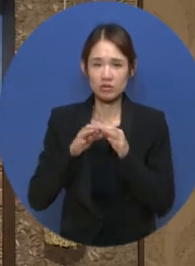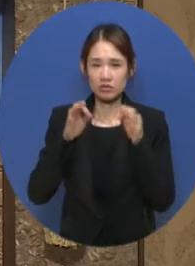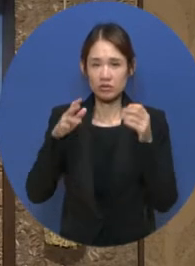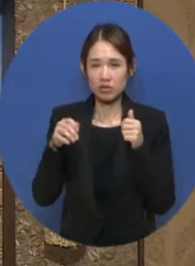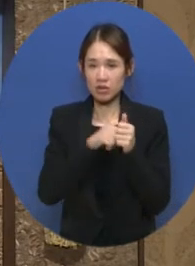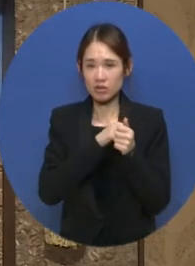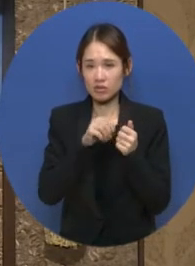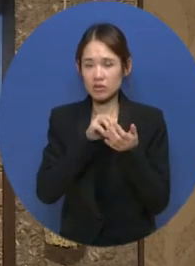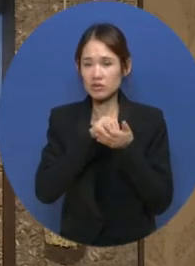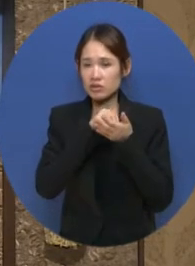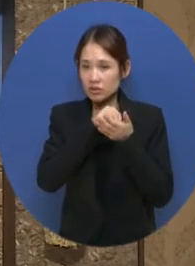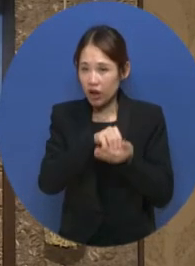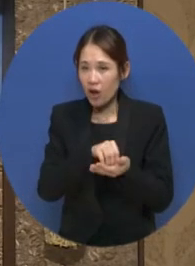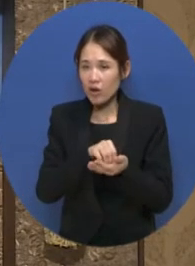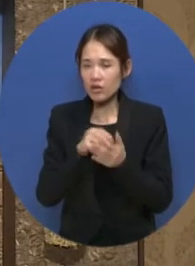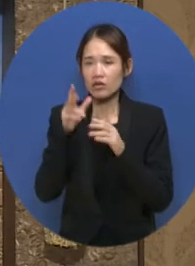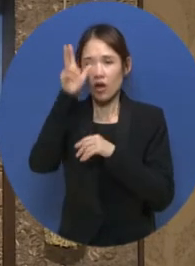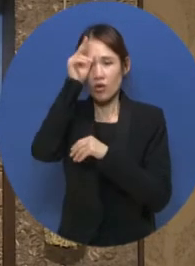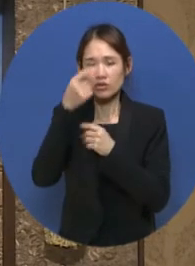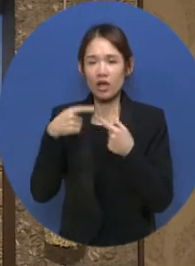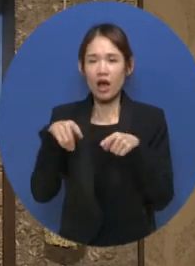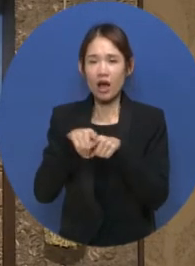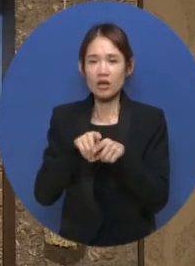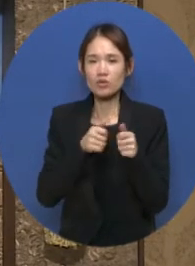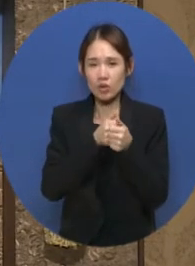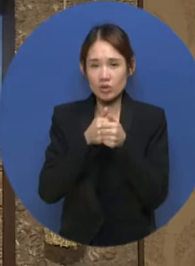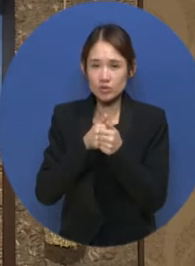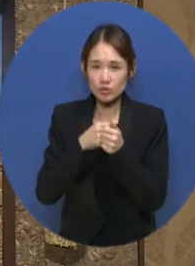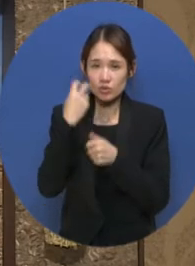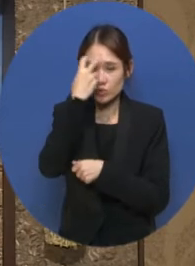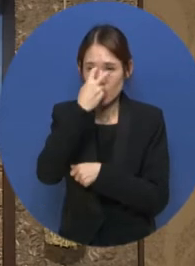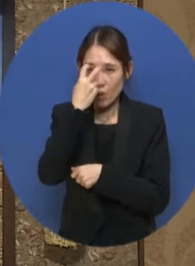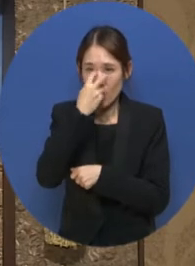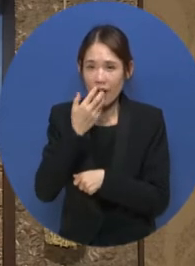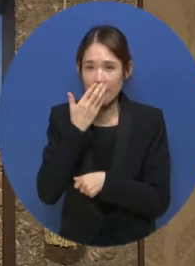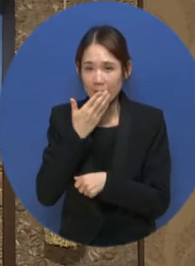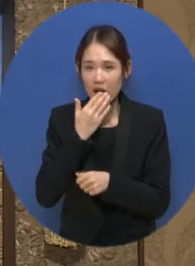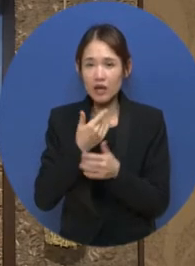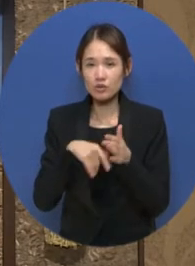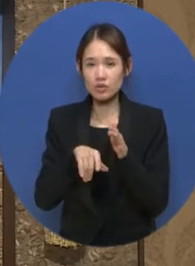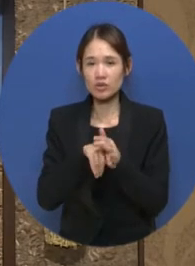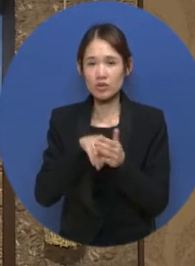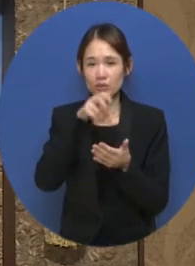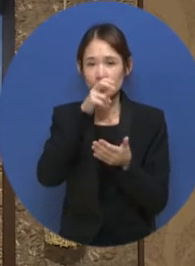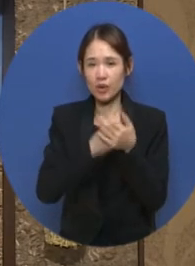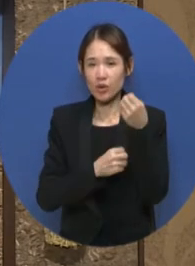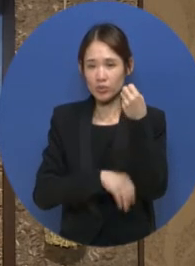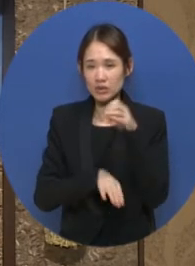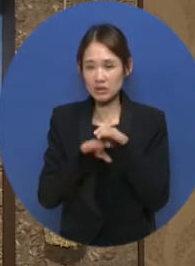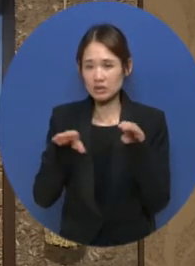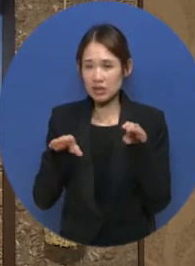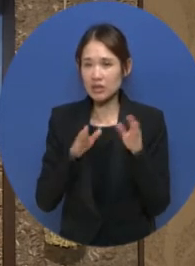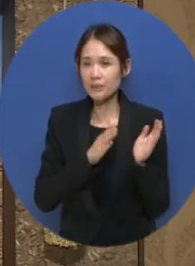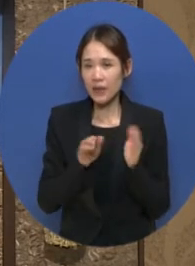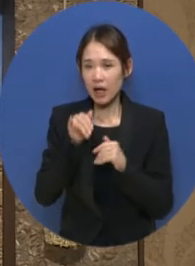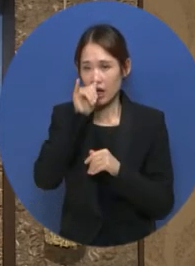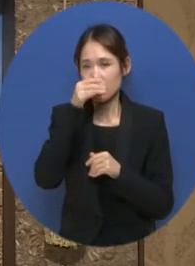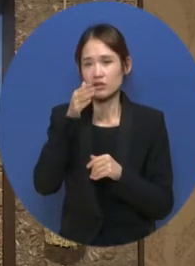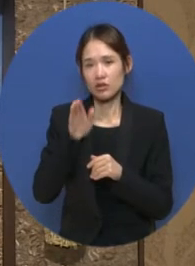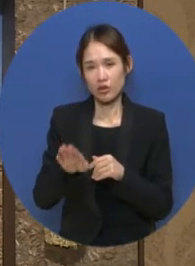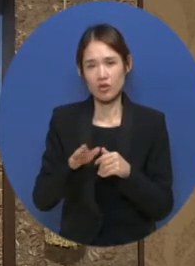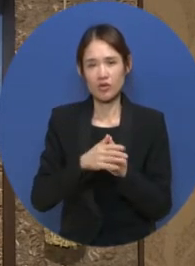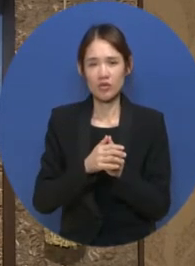학대가 접수가 되면 경찰 과 업무 기간이 함께 동행해서 조사할 수 있는 법적 근거를 마련 돼 있었지만